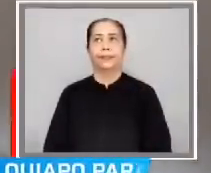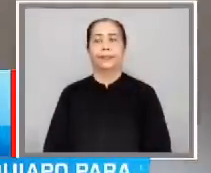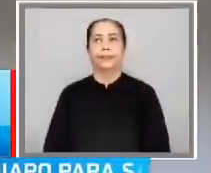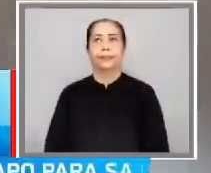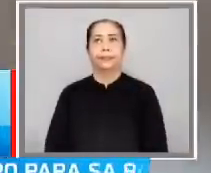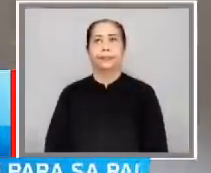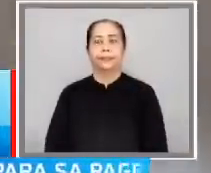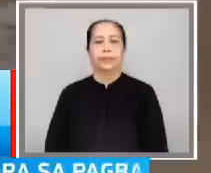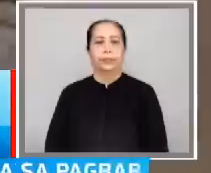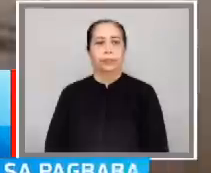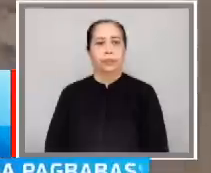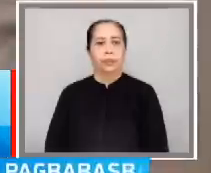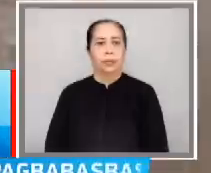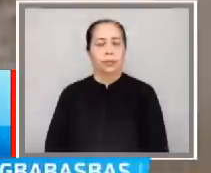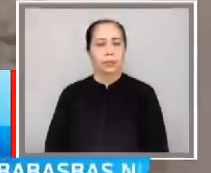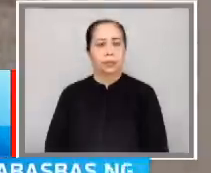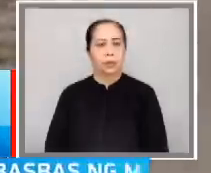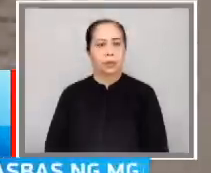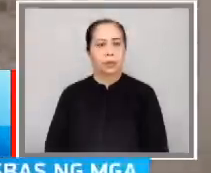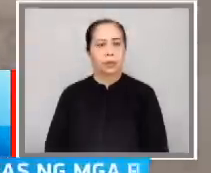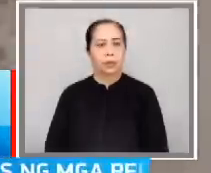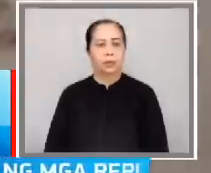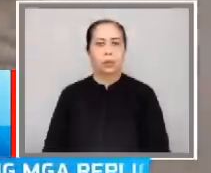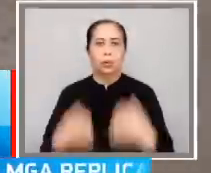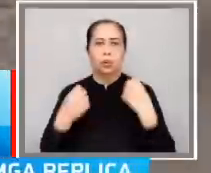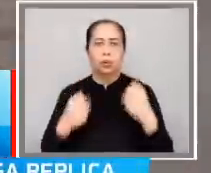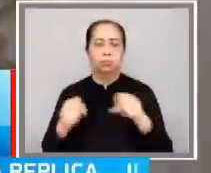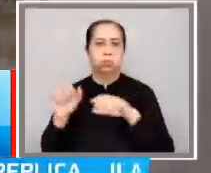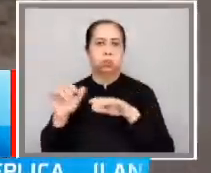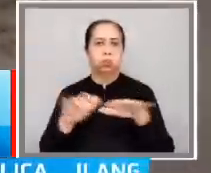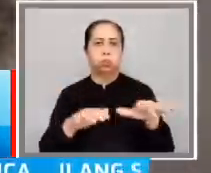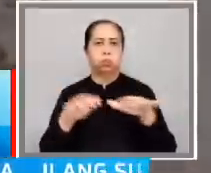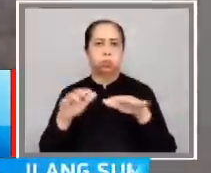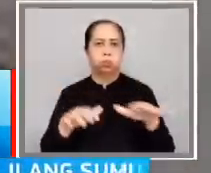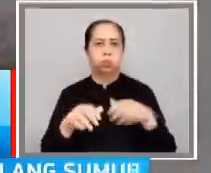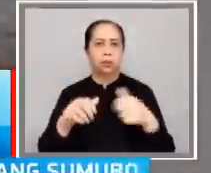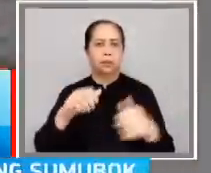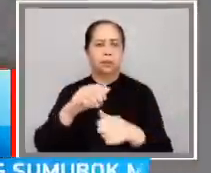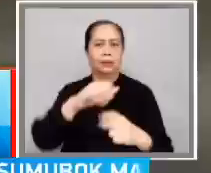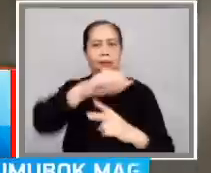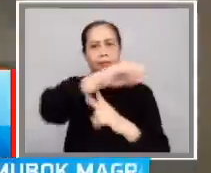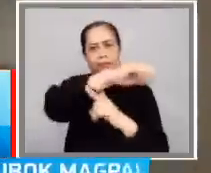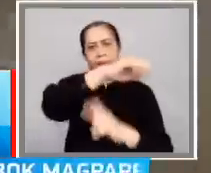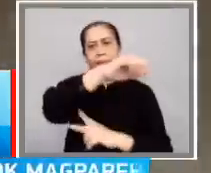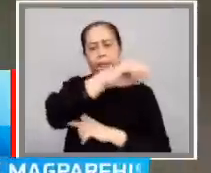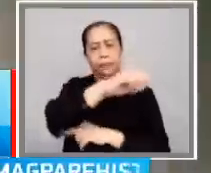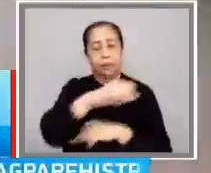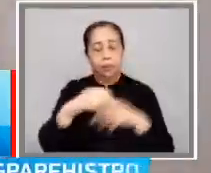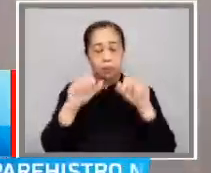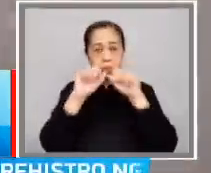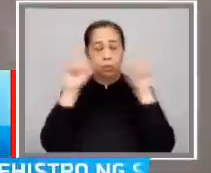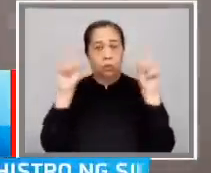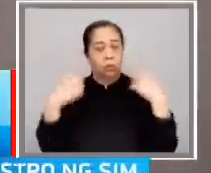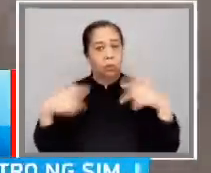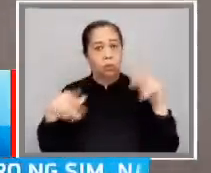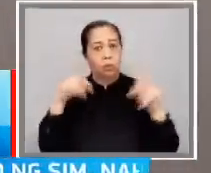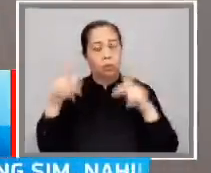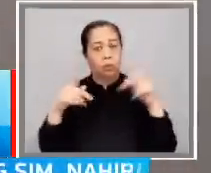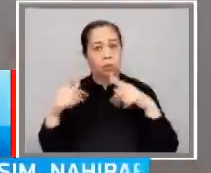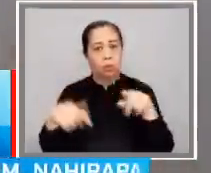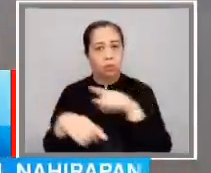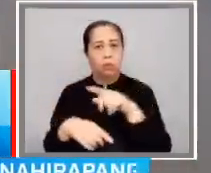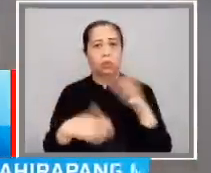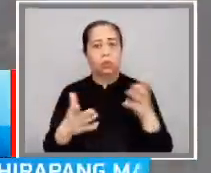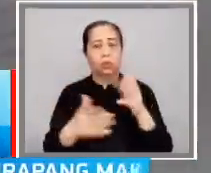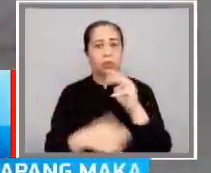Aniuyog. Malakas na agos ng tubig baha sa ilalim ng Talik Bridge ang bumungad sa mga residente ng Oroqueta City sa